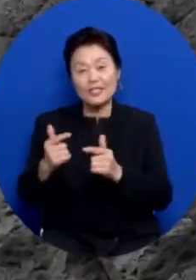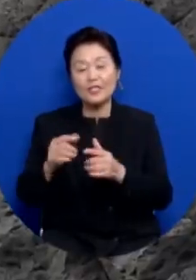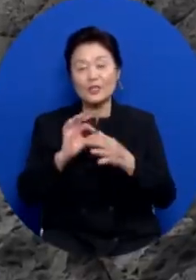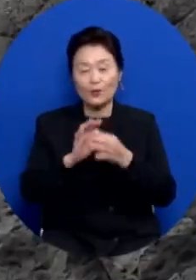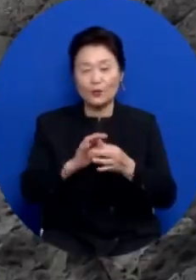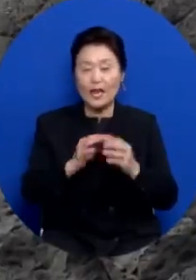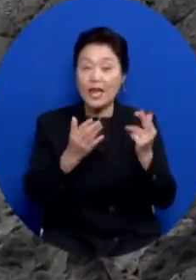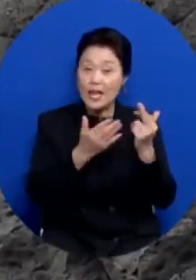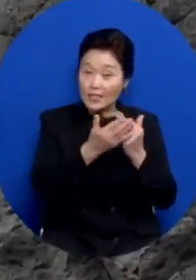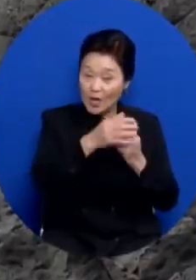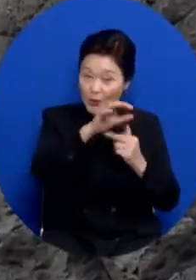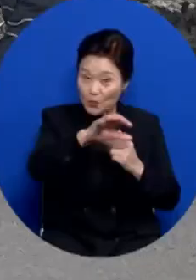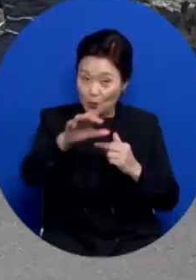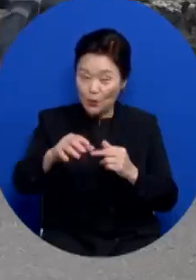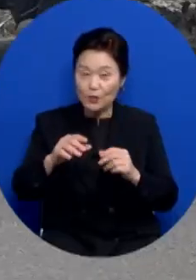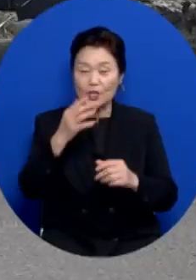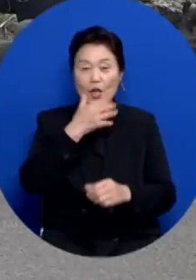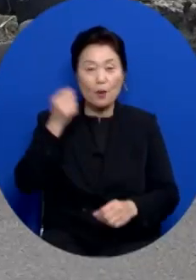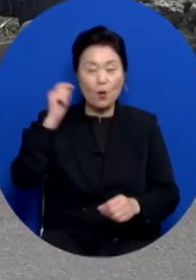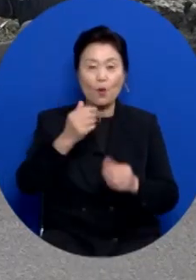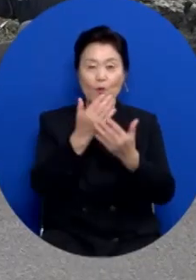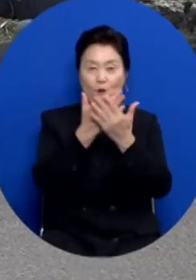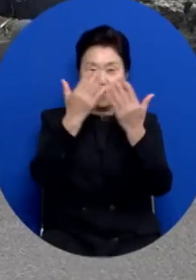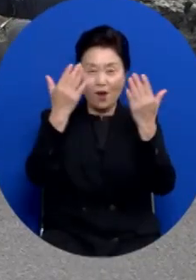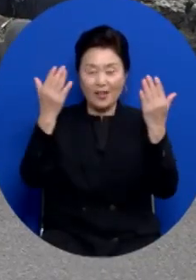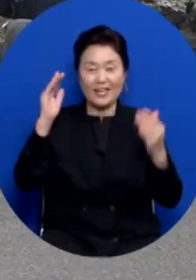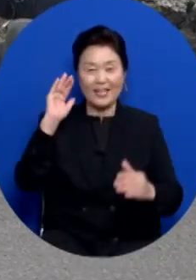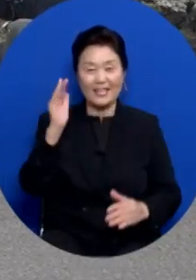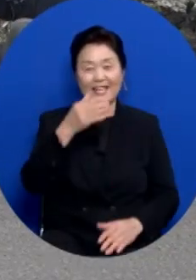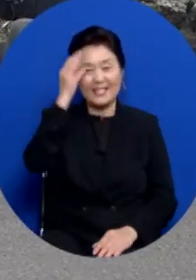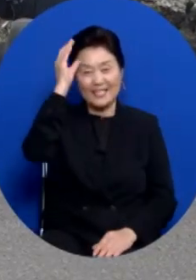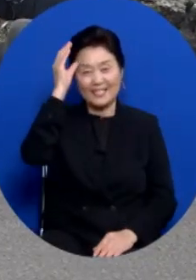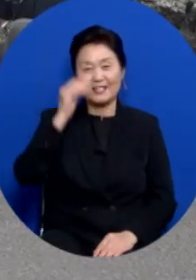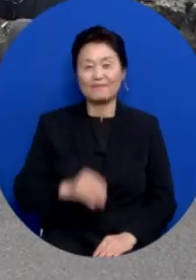복음으로 밝아지길 기대합니다. CTS 뉴스 박지향입니다.